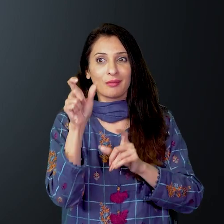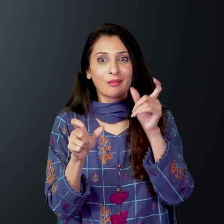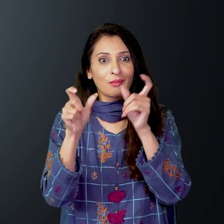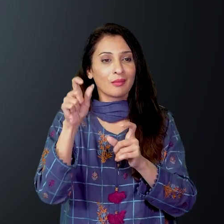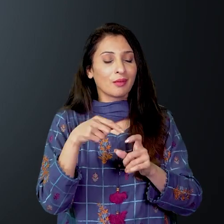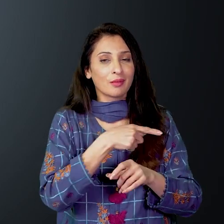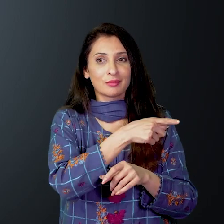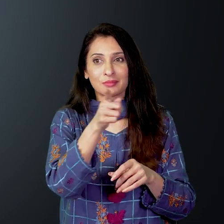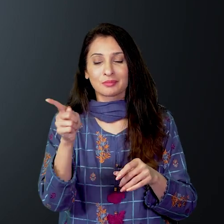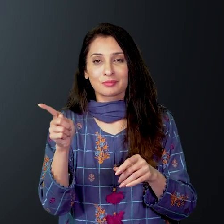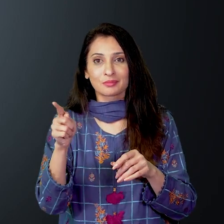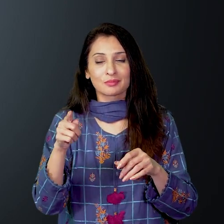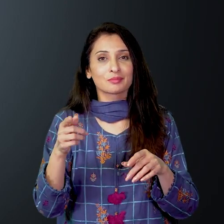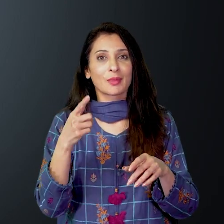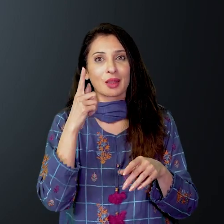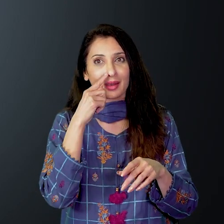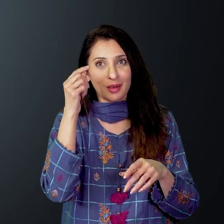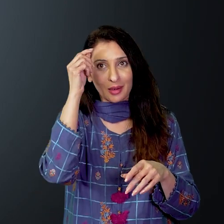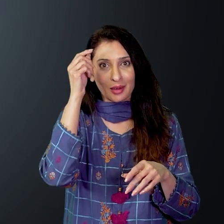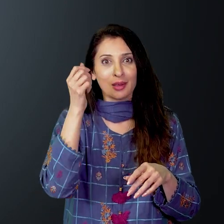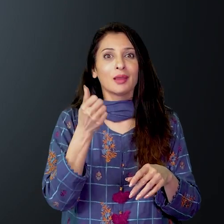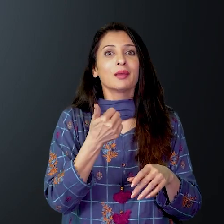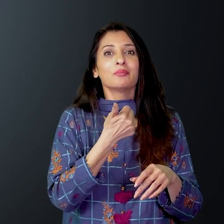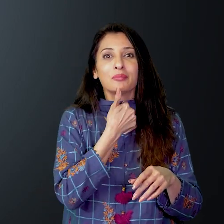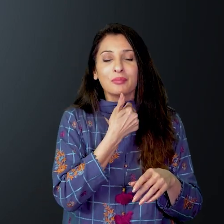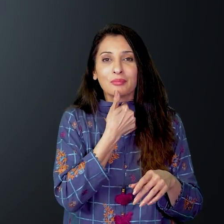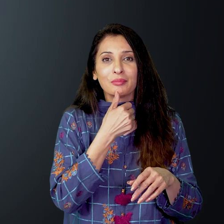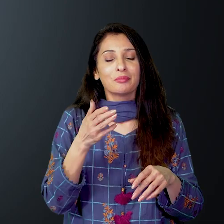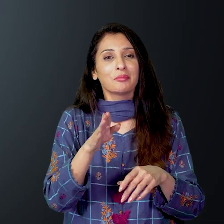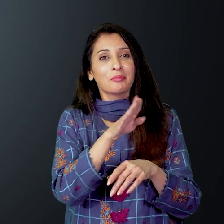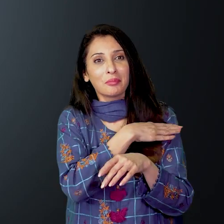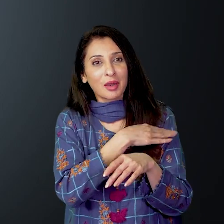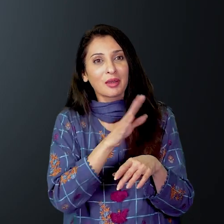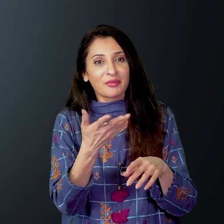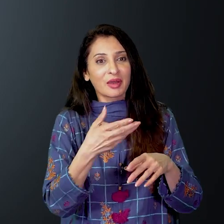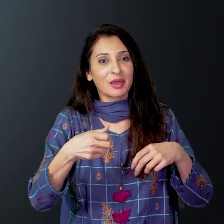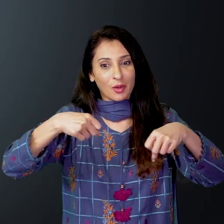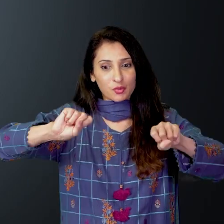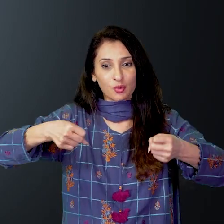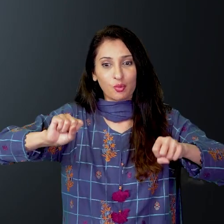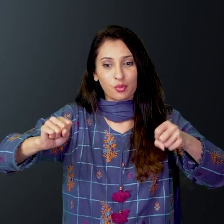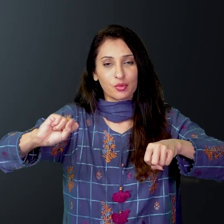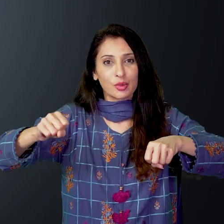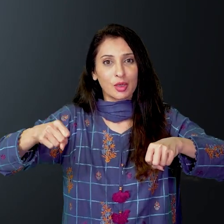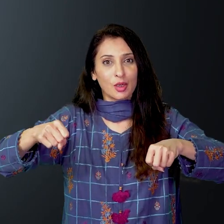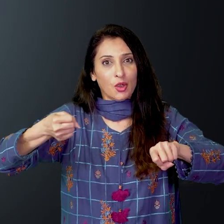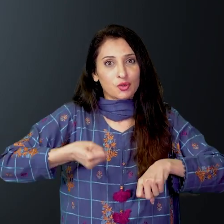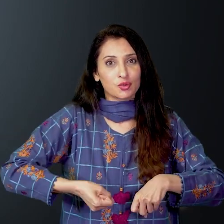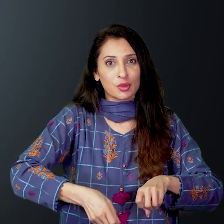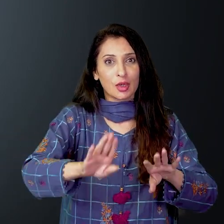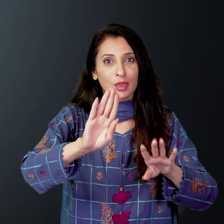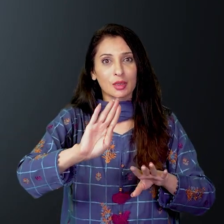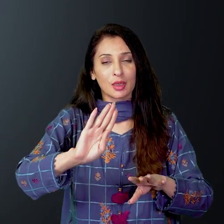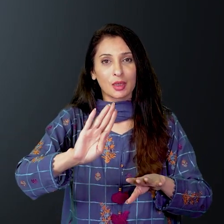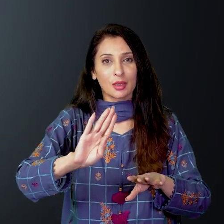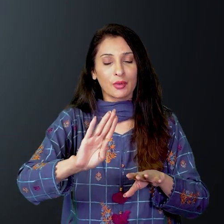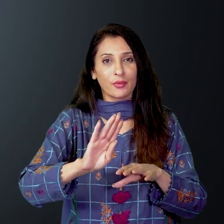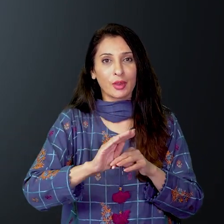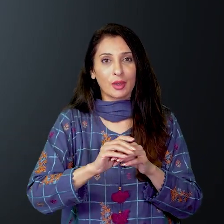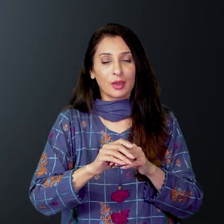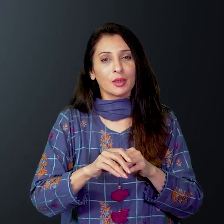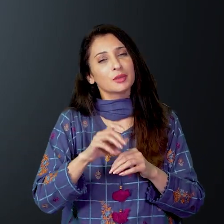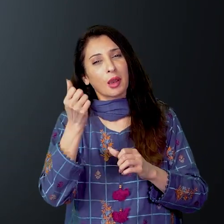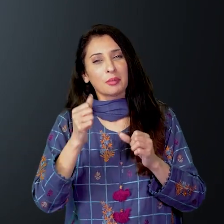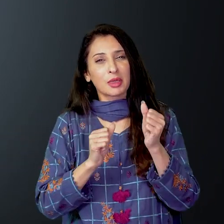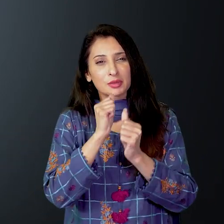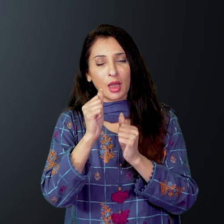बाइक्स चलाते हैं, हमारे वालिदैन, हमारे भाई, हमारे जानने वाले वो लड़के बच्चे जो बाइक्स का इस्तेमाल करते हैं,